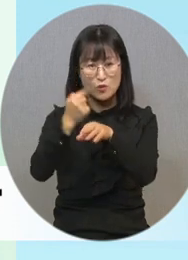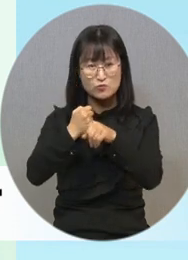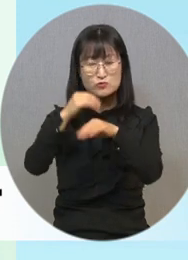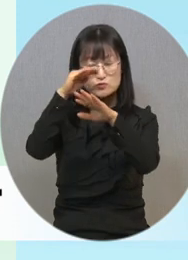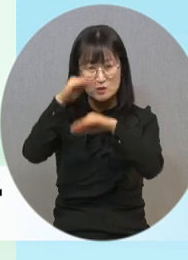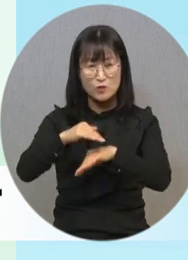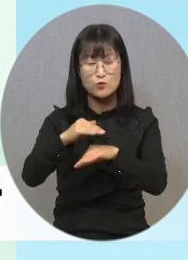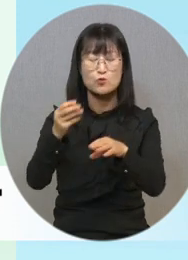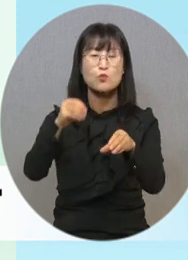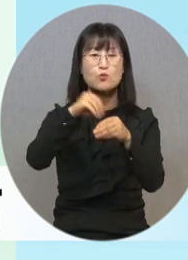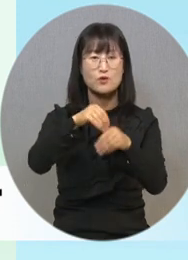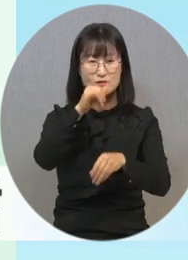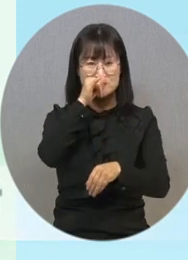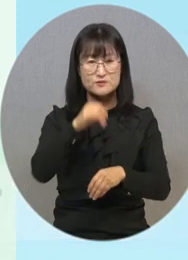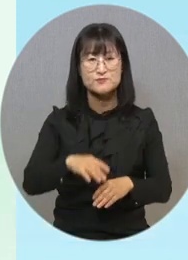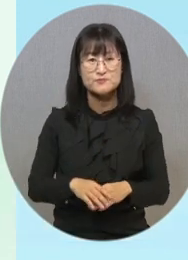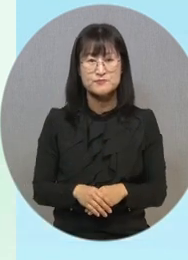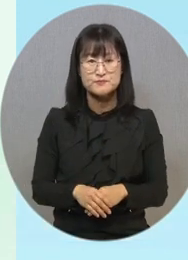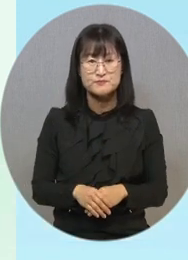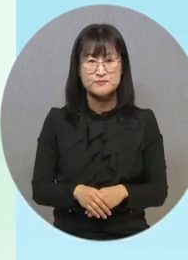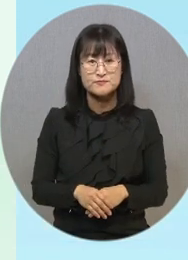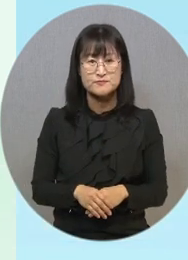있어 관심을 모으고 있습니다